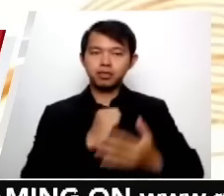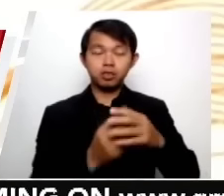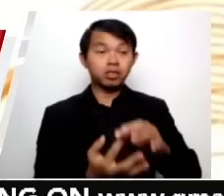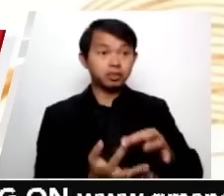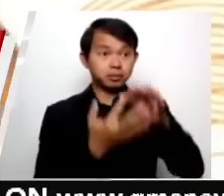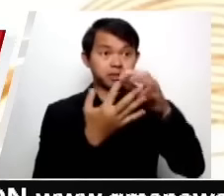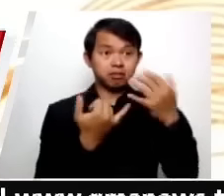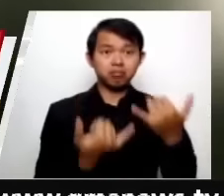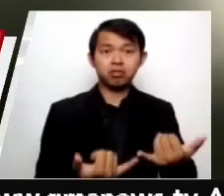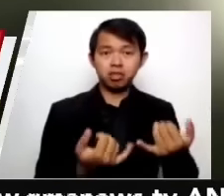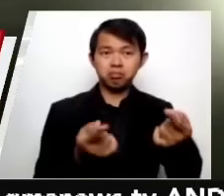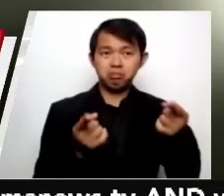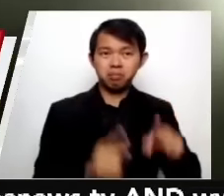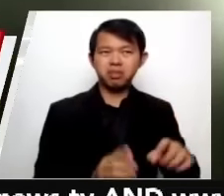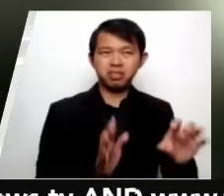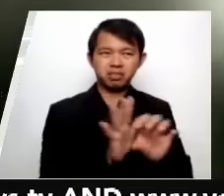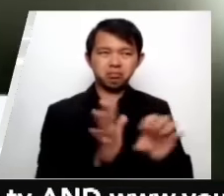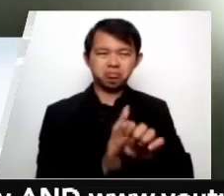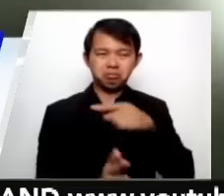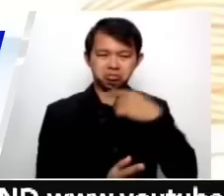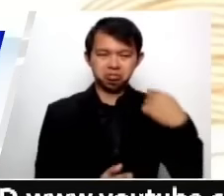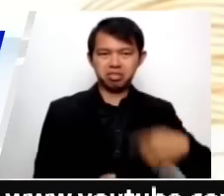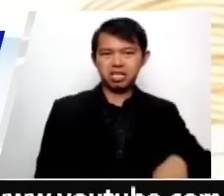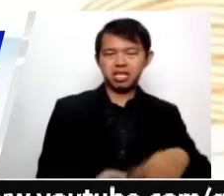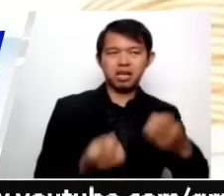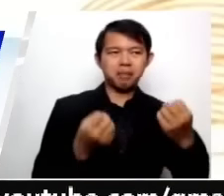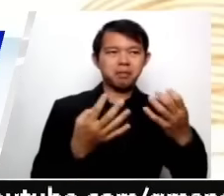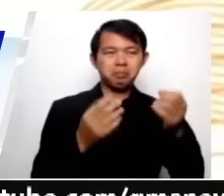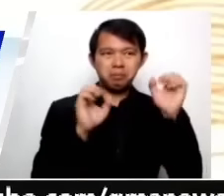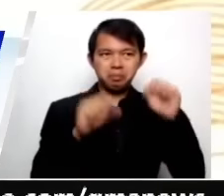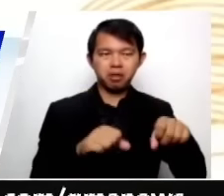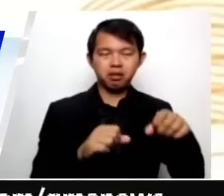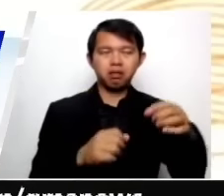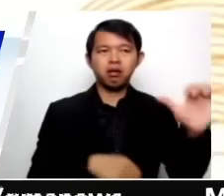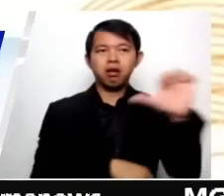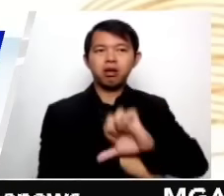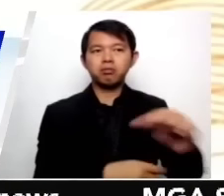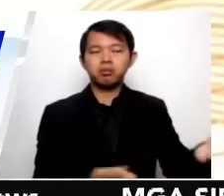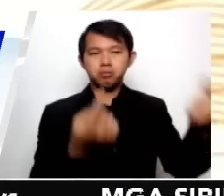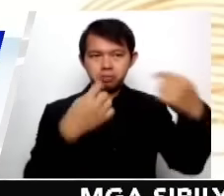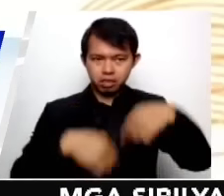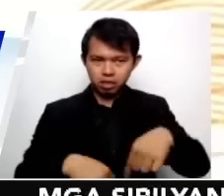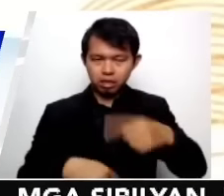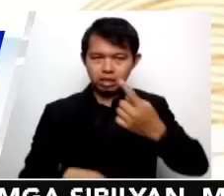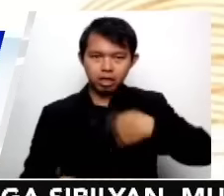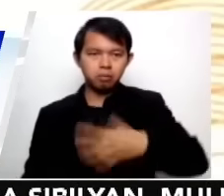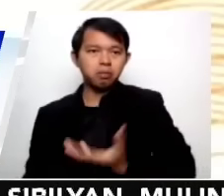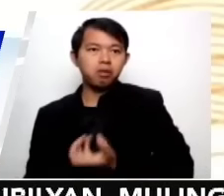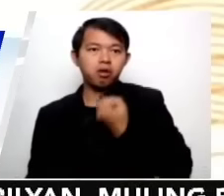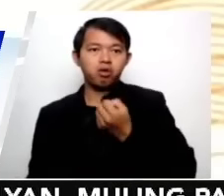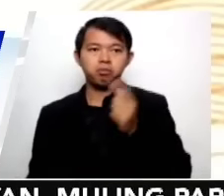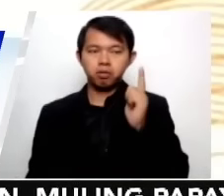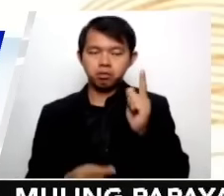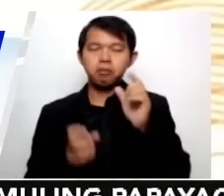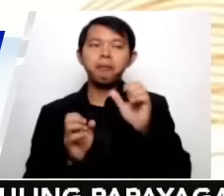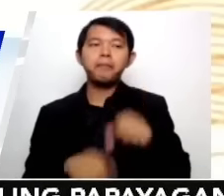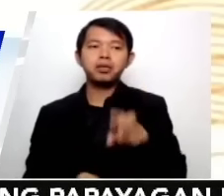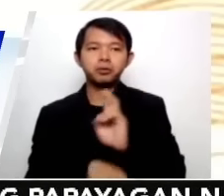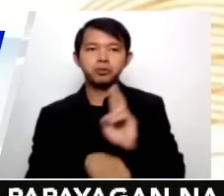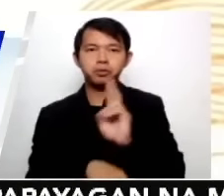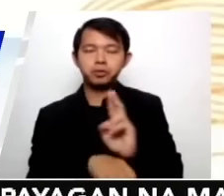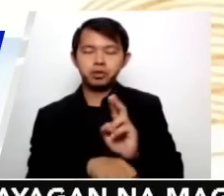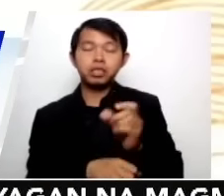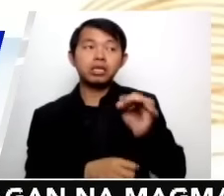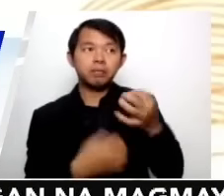and all of other possible enemies will come in. Tayo mga may license to own and possess, nakukuha neto. Siyempre, pag nagkaroon ng gera na